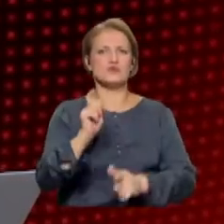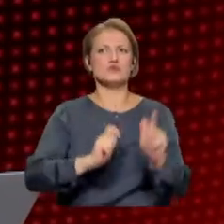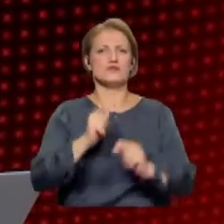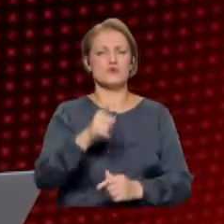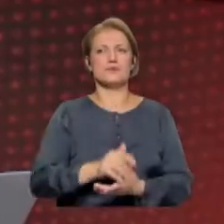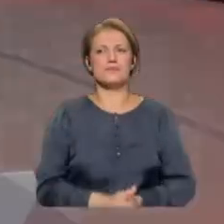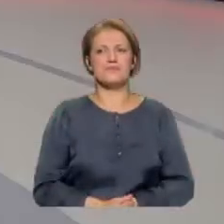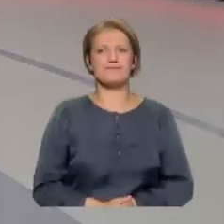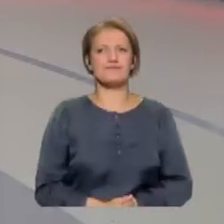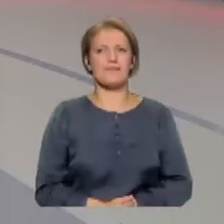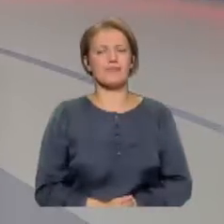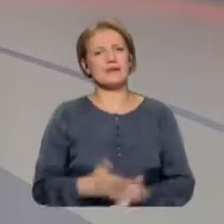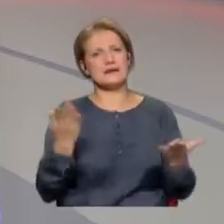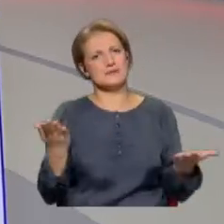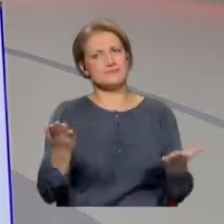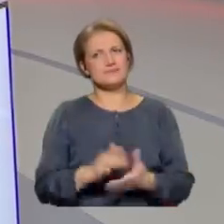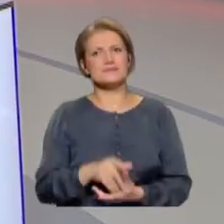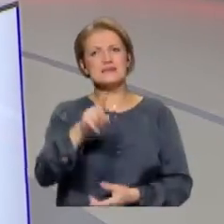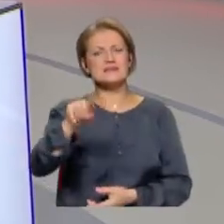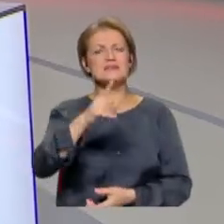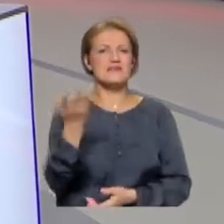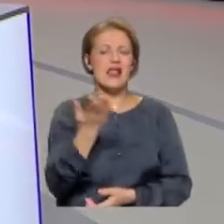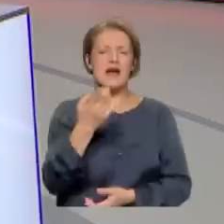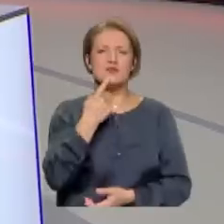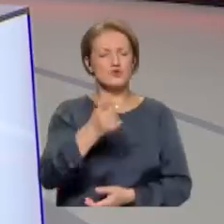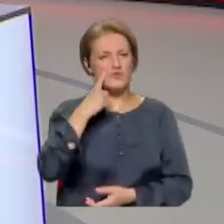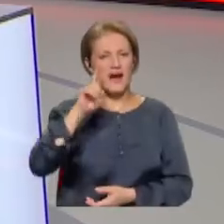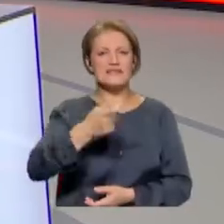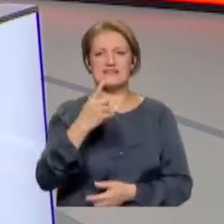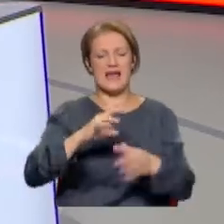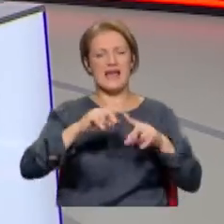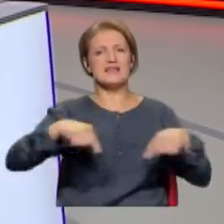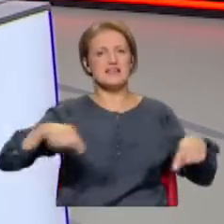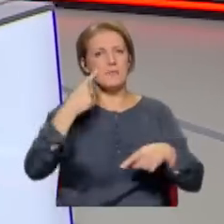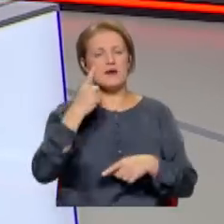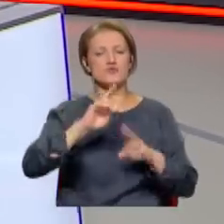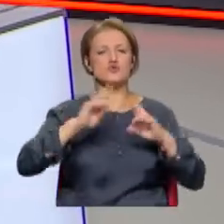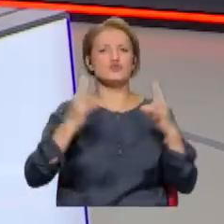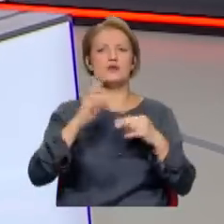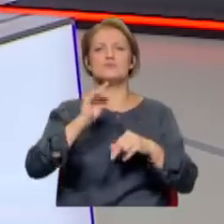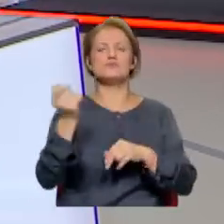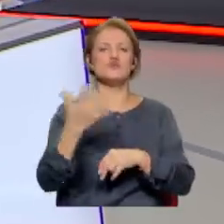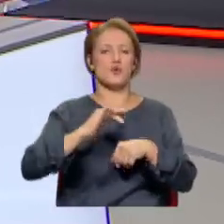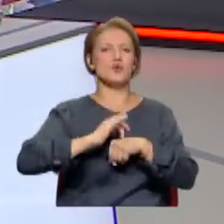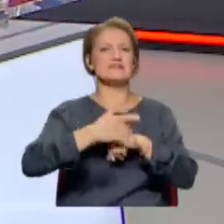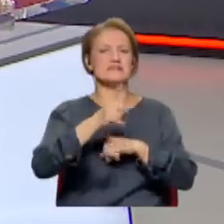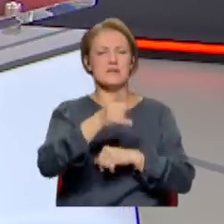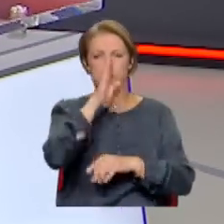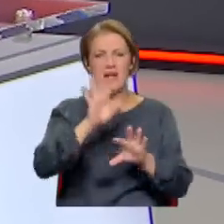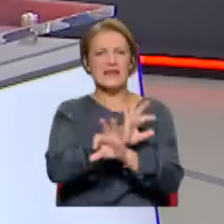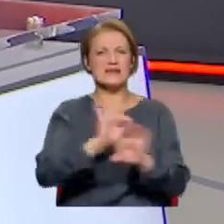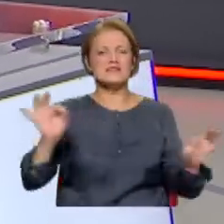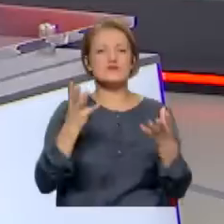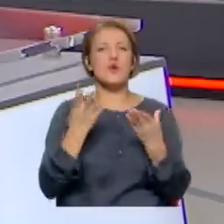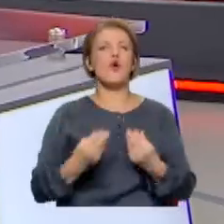kullanıyor. Sizler neler diyorsunuz? Farkındayız etiketine bir bakalım. Dünyanın birçok ülkesinde bu kadar çok